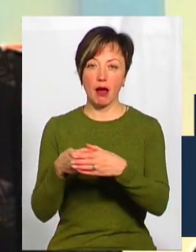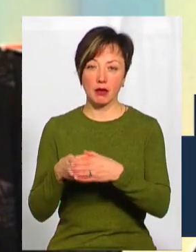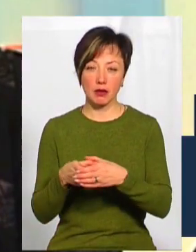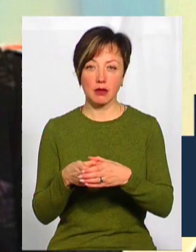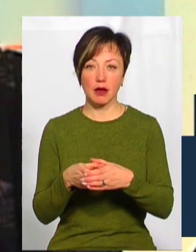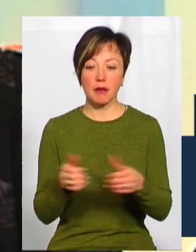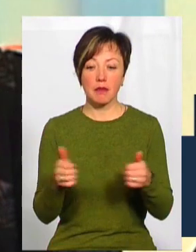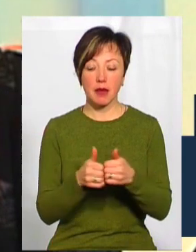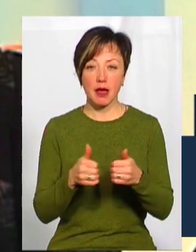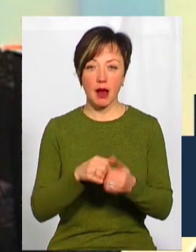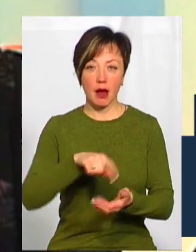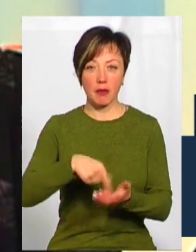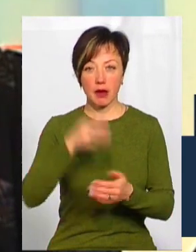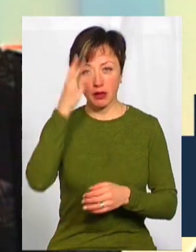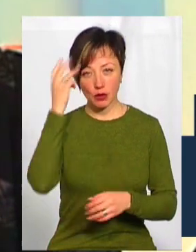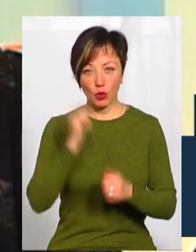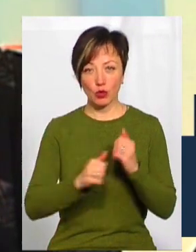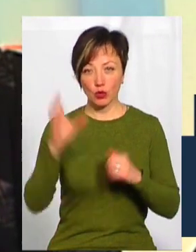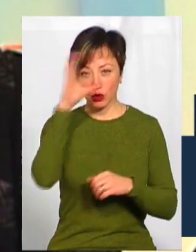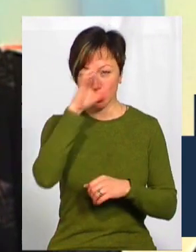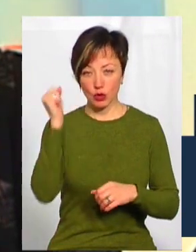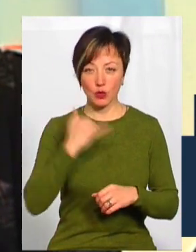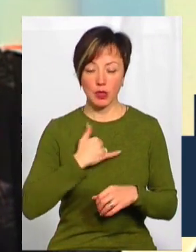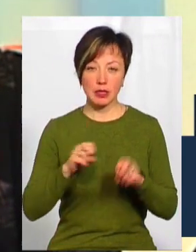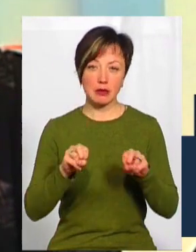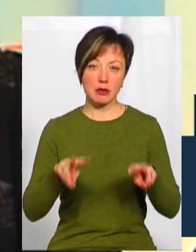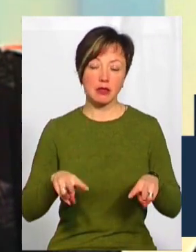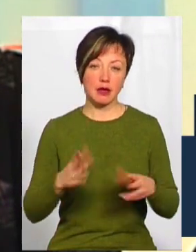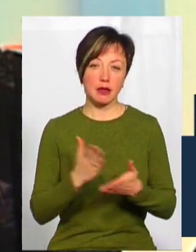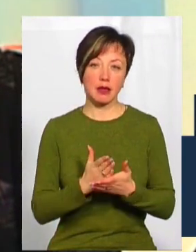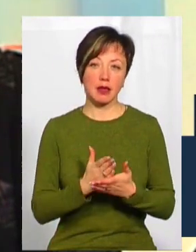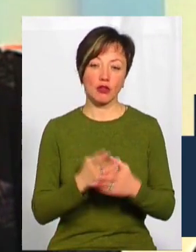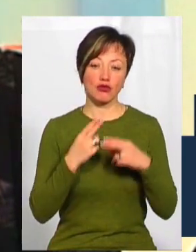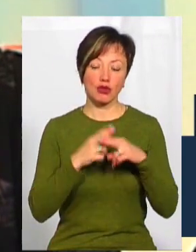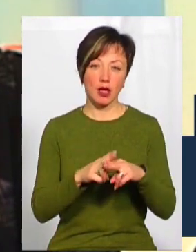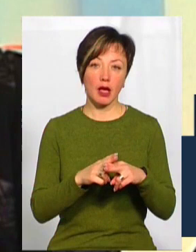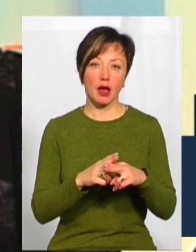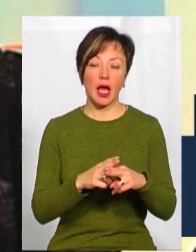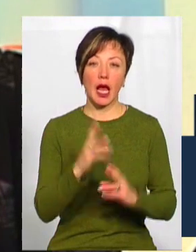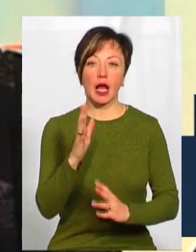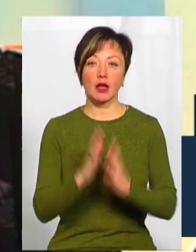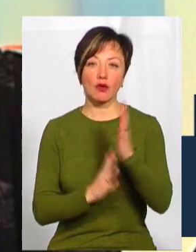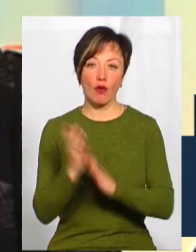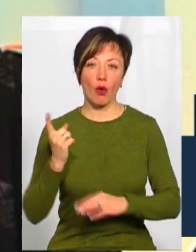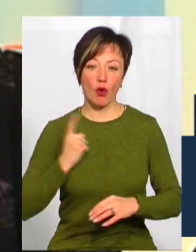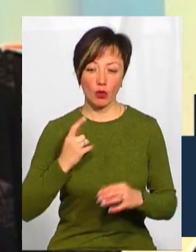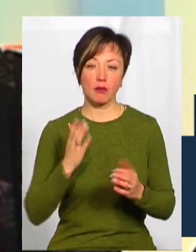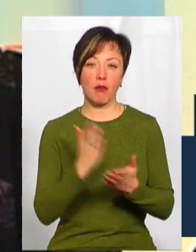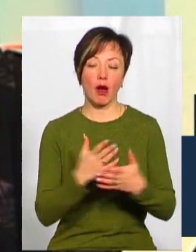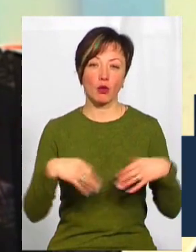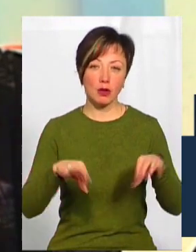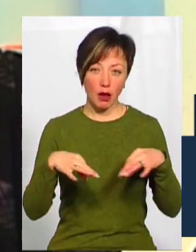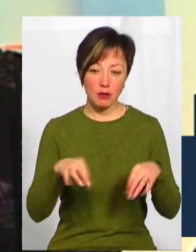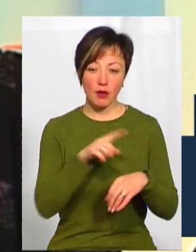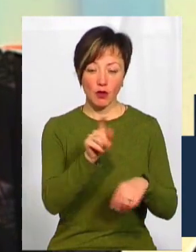особливо біля Хмельницького. Кожну ніч у нас є спеціальні інженери лісової охорони, забезпечені транспортом,